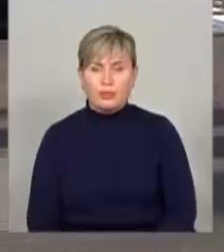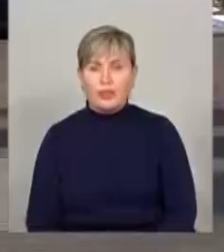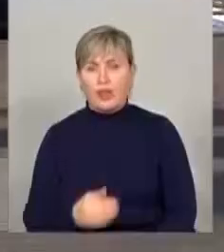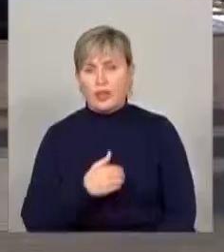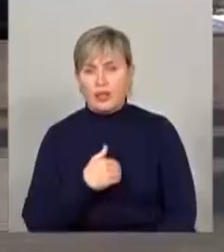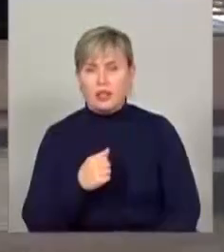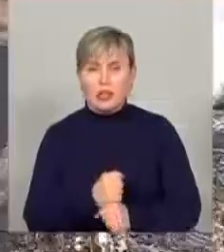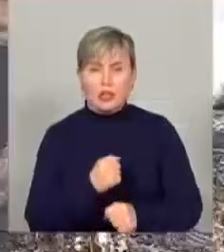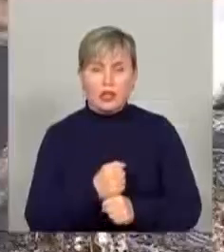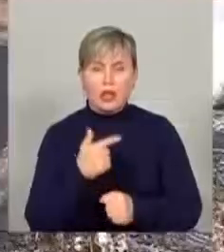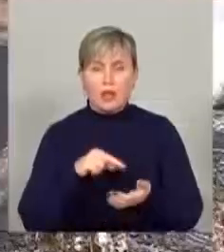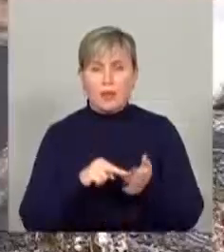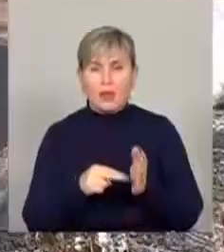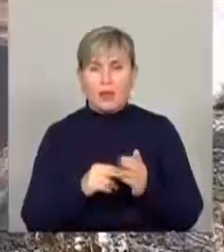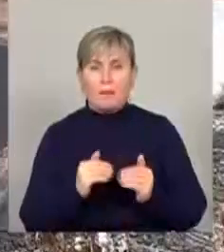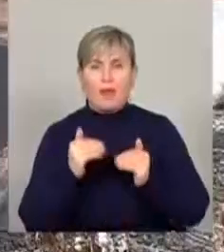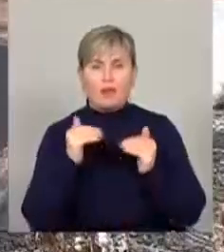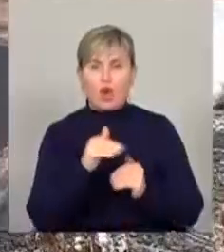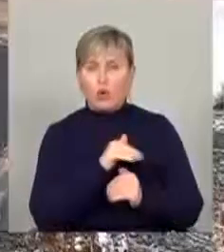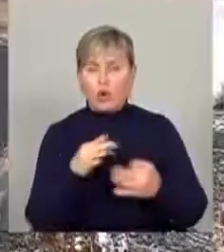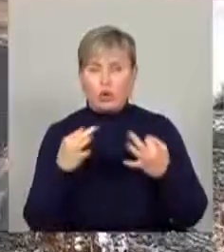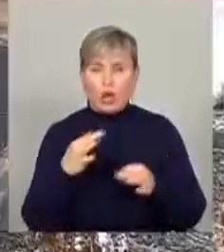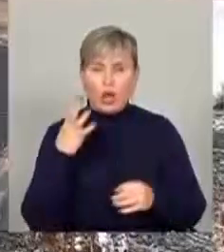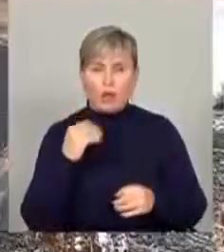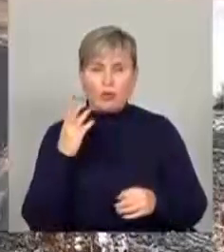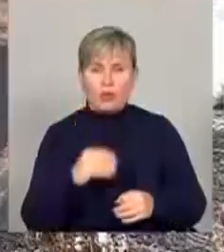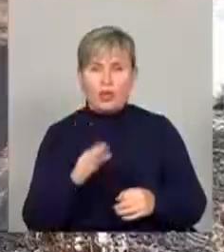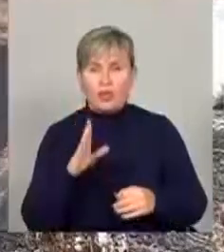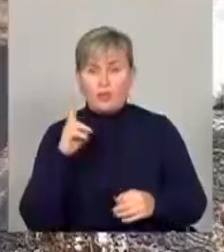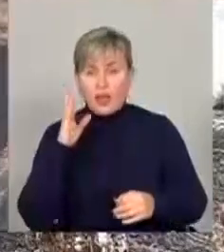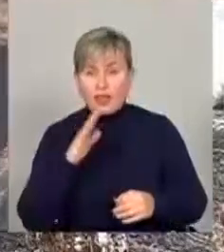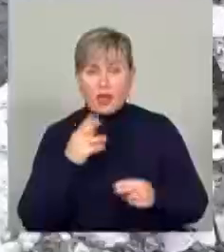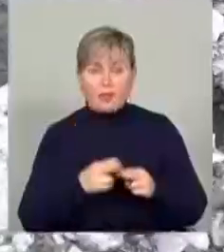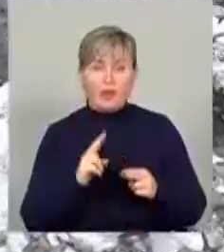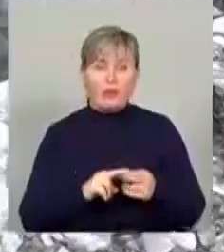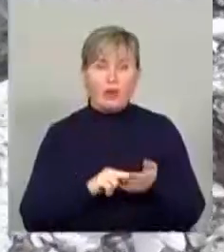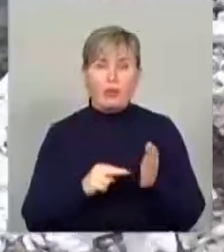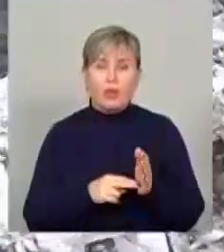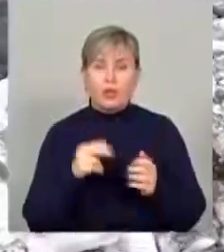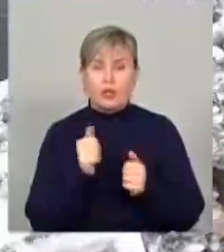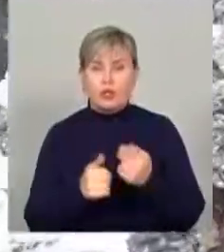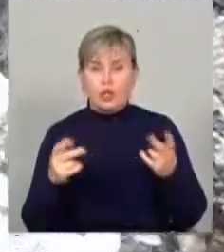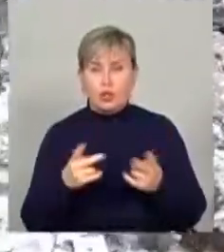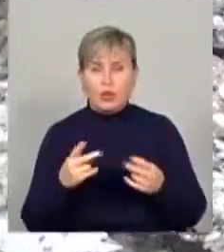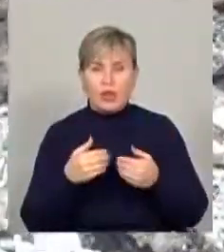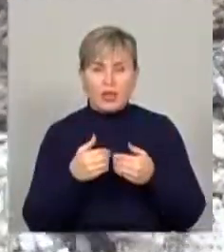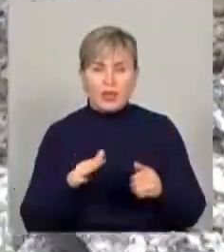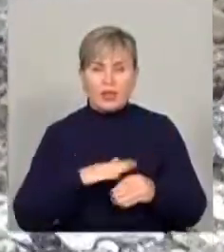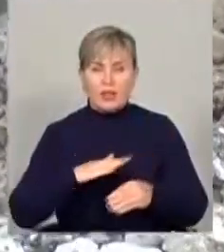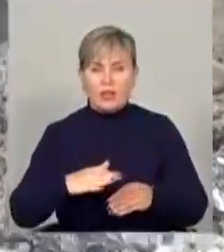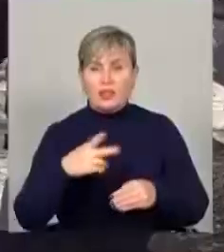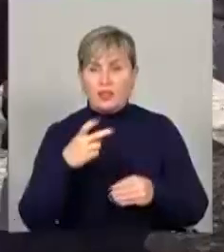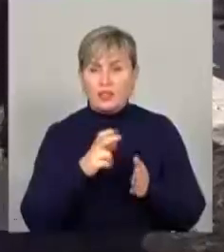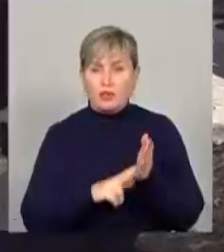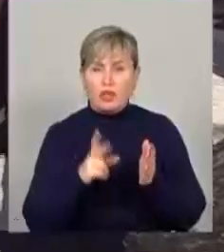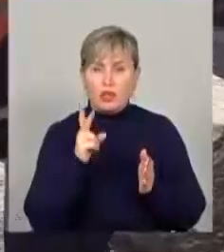Намерены разработчики генплана и повысить уровень доступа алматинцев к живительной влаге. Для этого по плану нужно ежегодно прокладывать 280